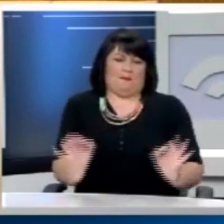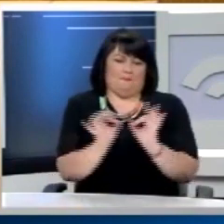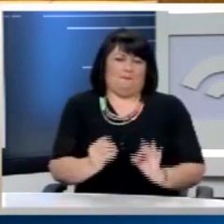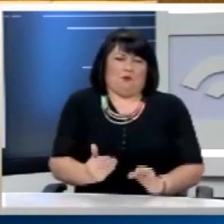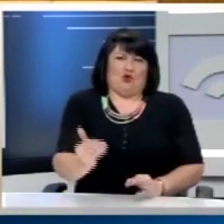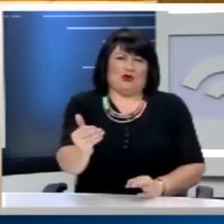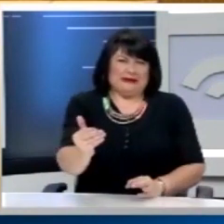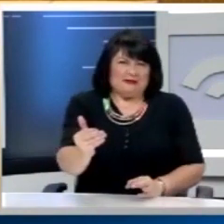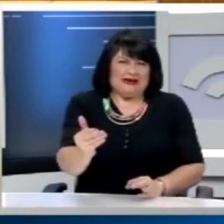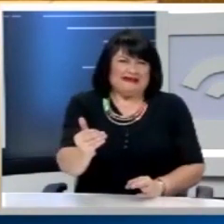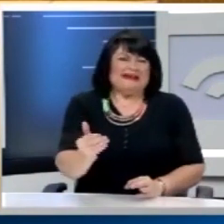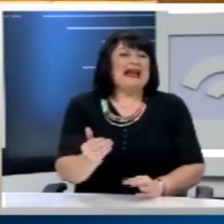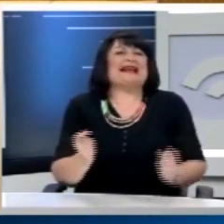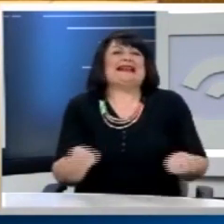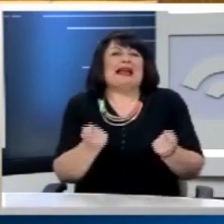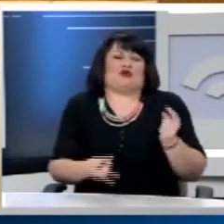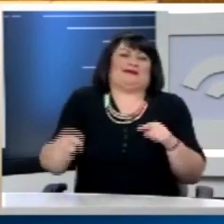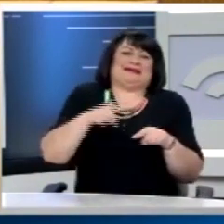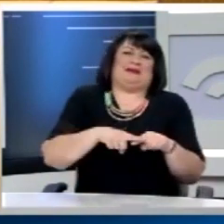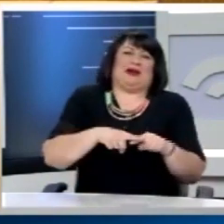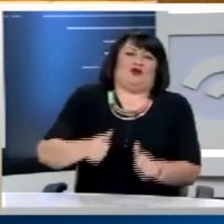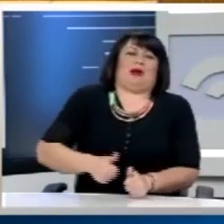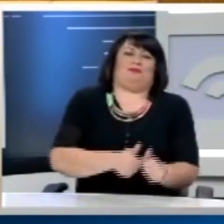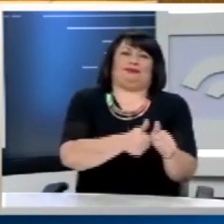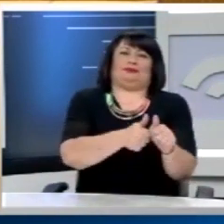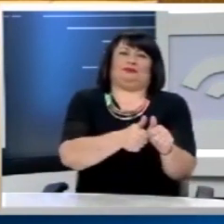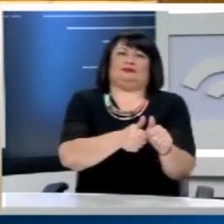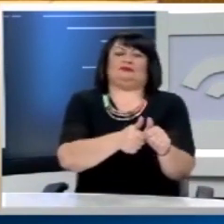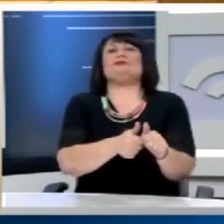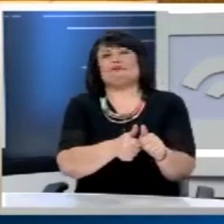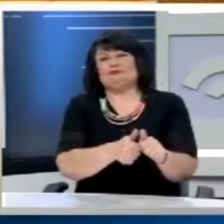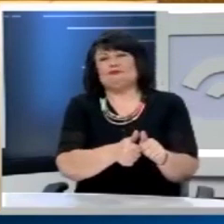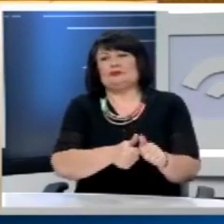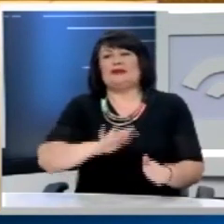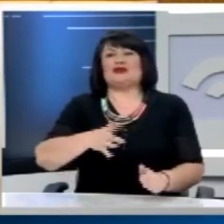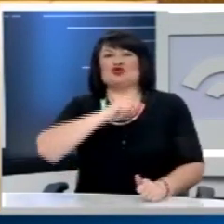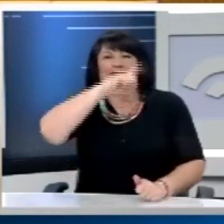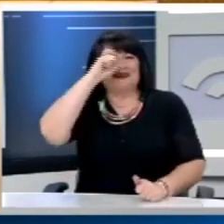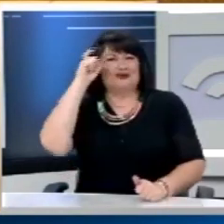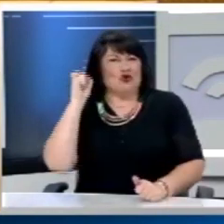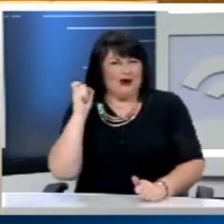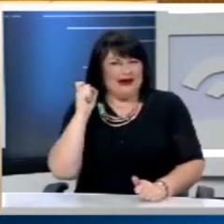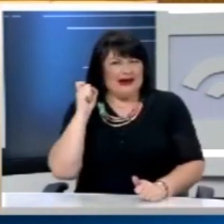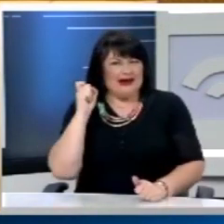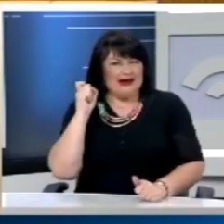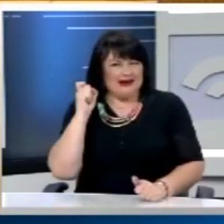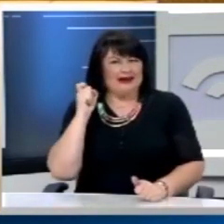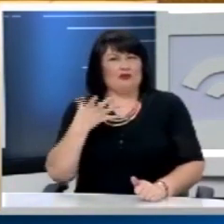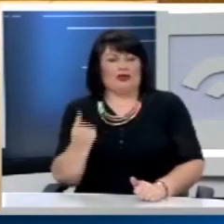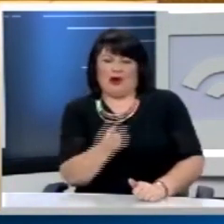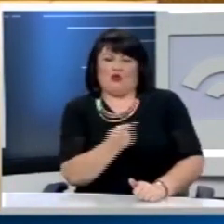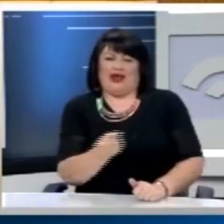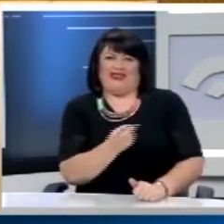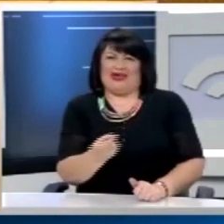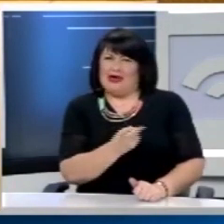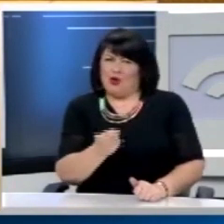να παίξουν το ρόλο συμπληρώματος, αρρωγού σε πιθανές δυσκολίες που θα έχει το δίπολο,